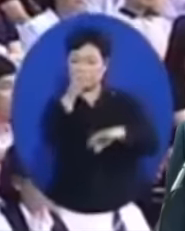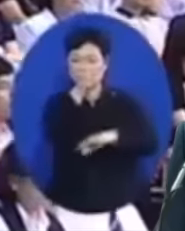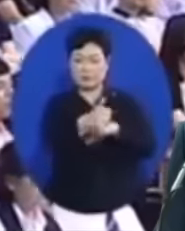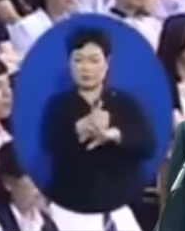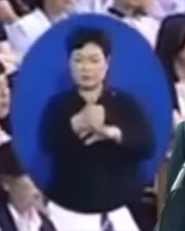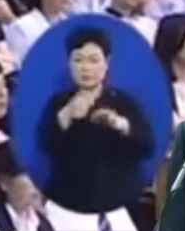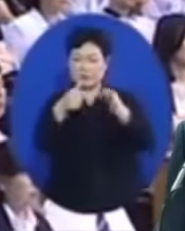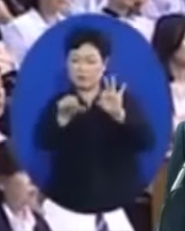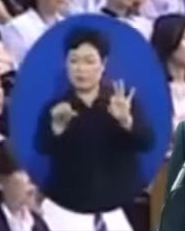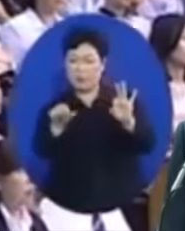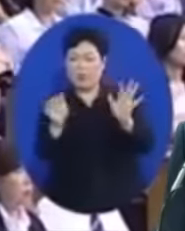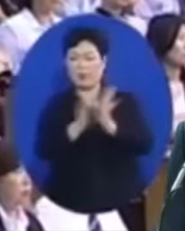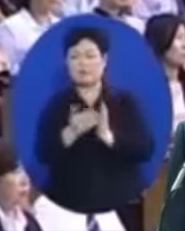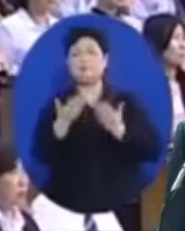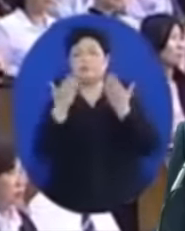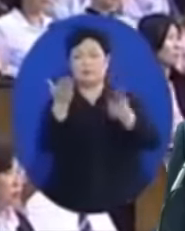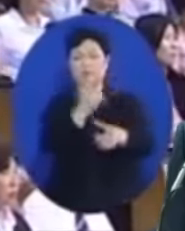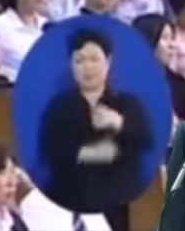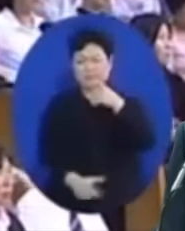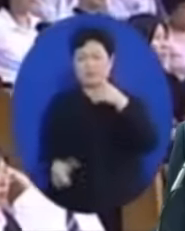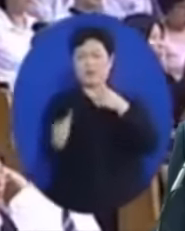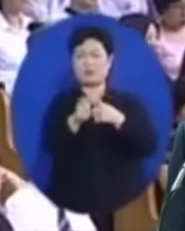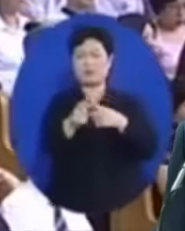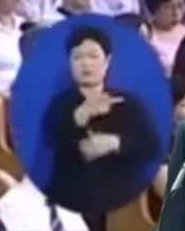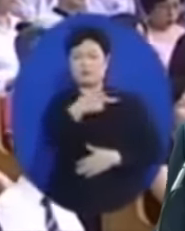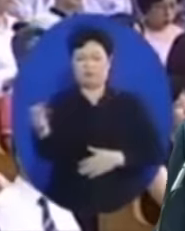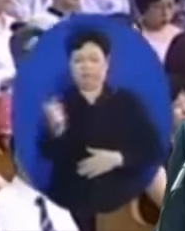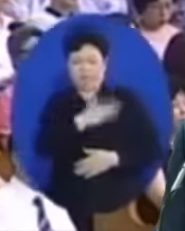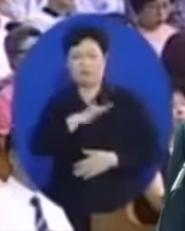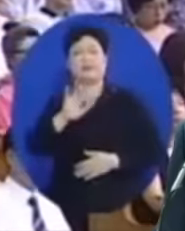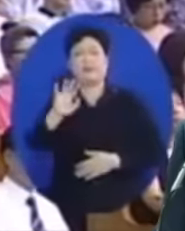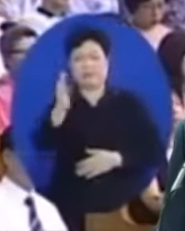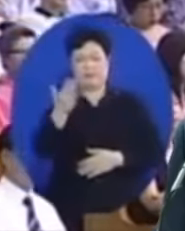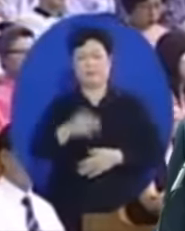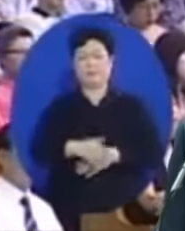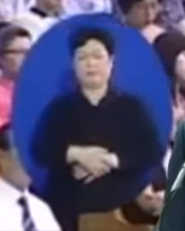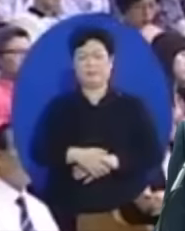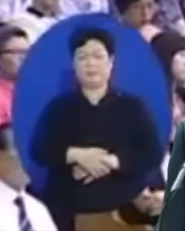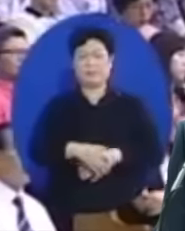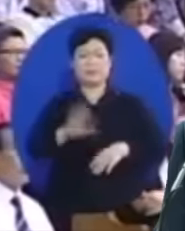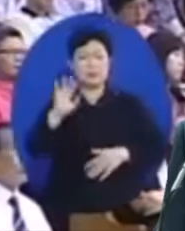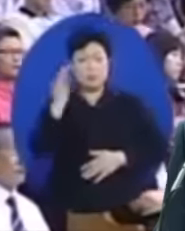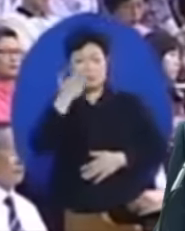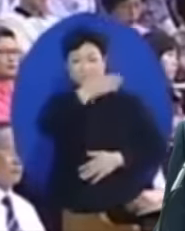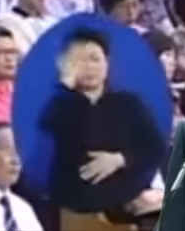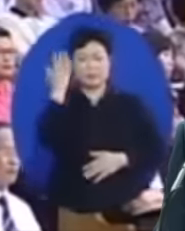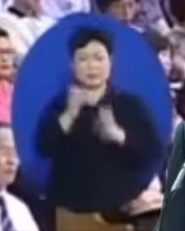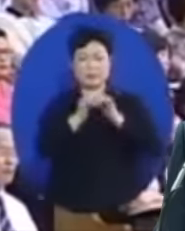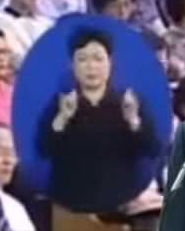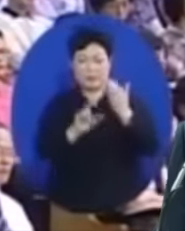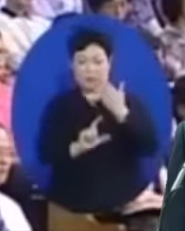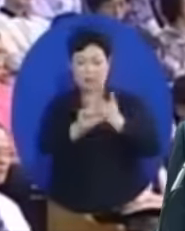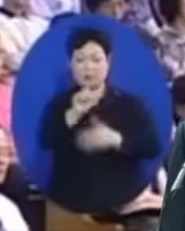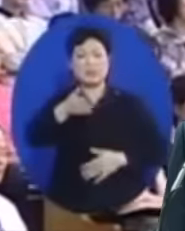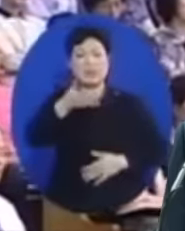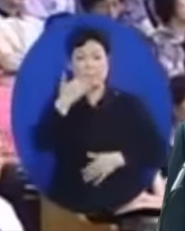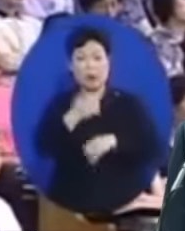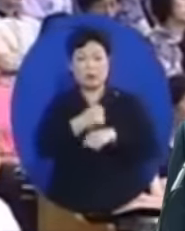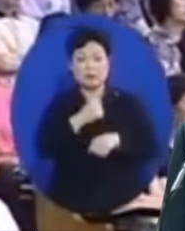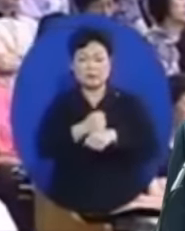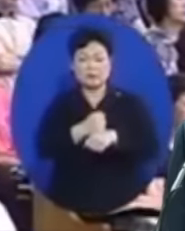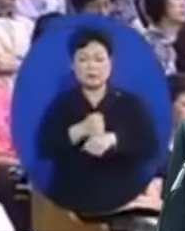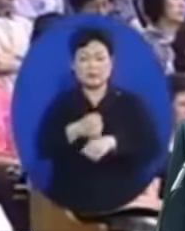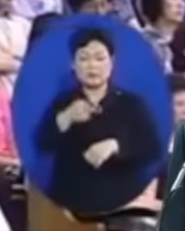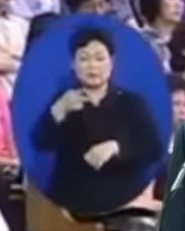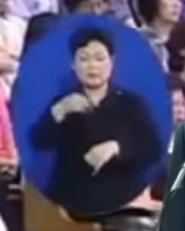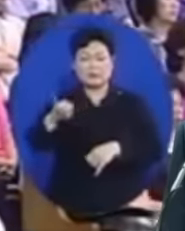나중에는 10의 5조를 드렸는데 더욱더 큰 부자가 되었습니다. 또한 요즘 젊은 세대가 아침으로 먹는 시어리어를